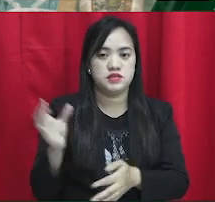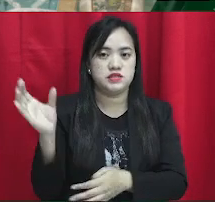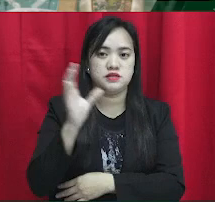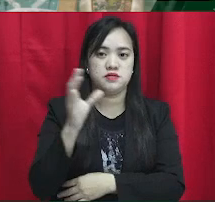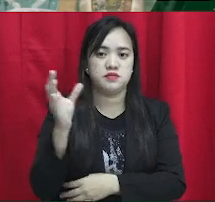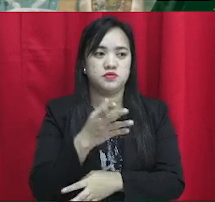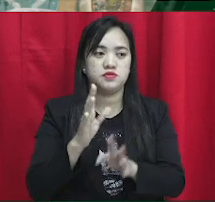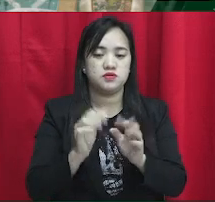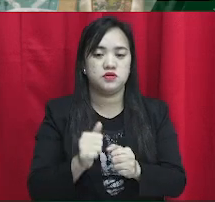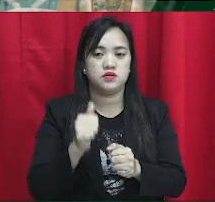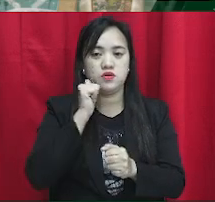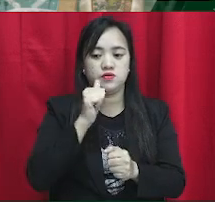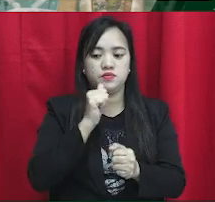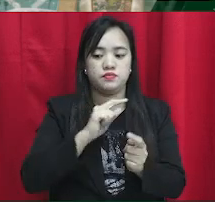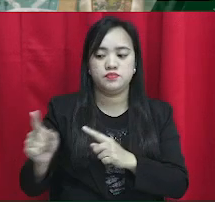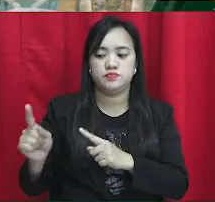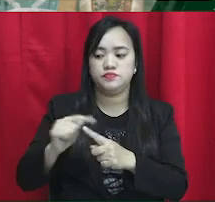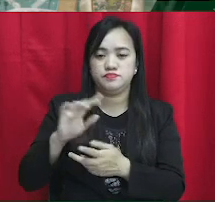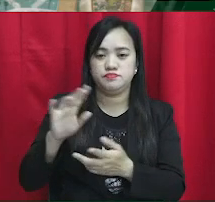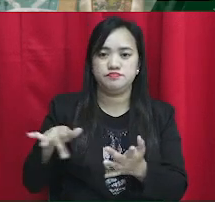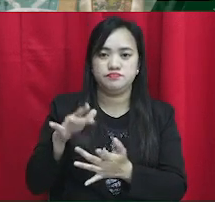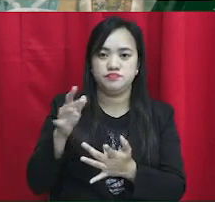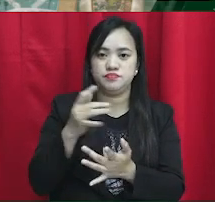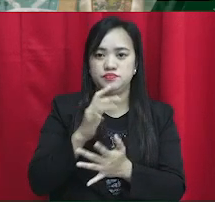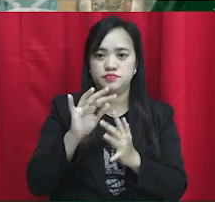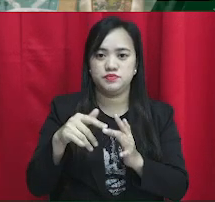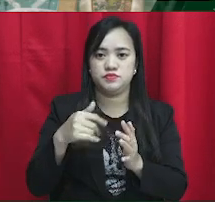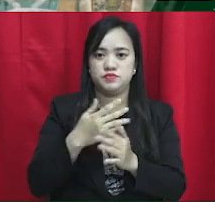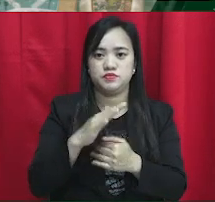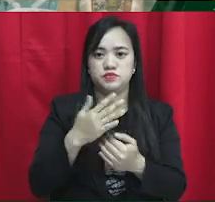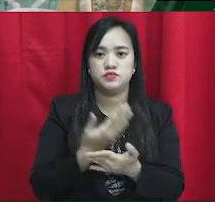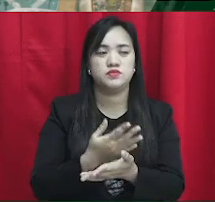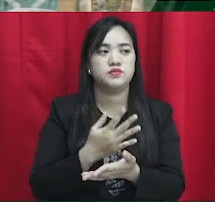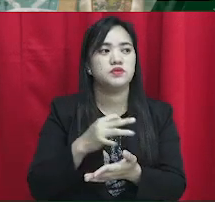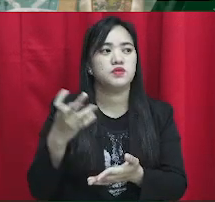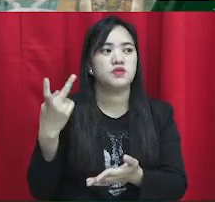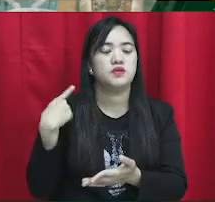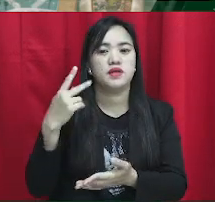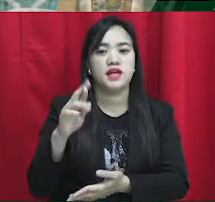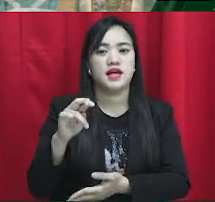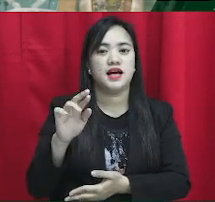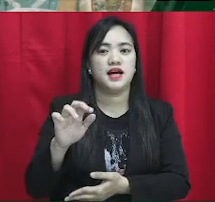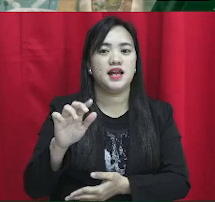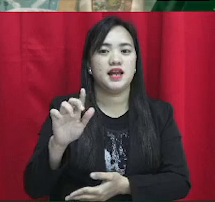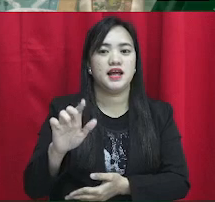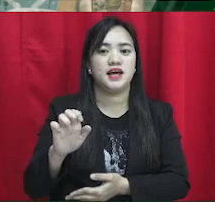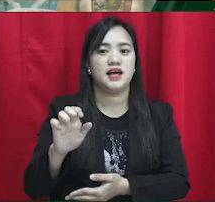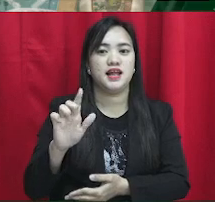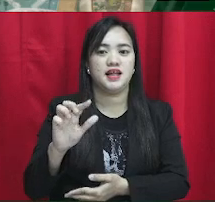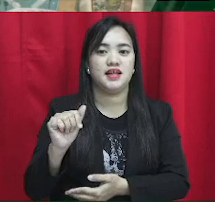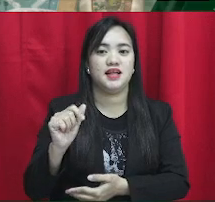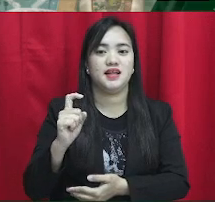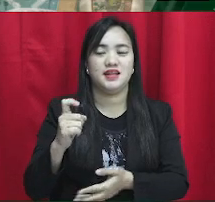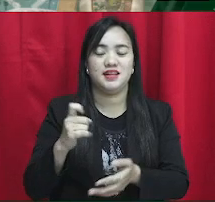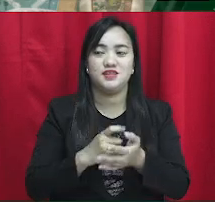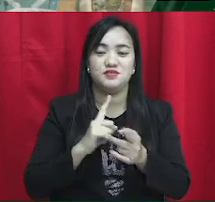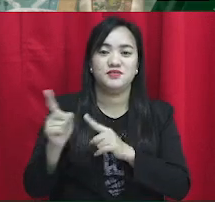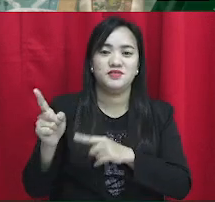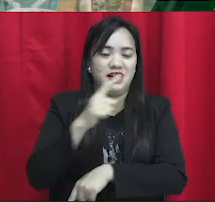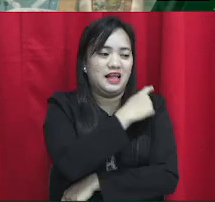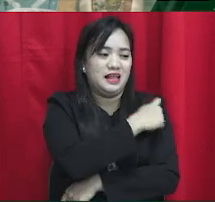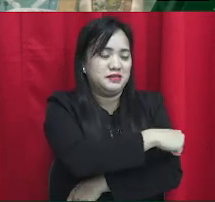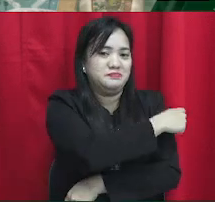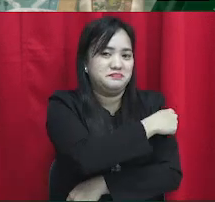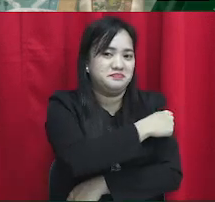ka rin, ha? Sige, papa-relaxing kita ngayong Pasko. Kasi yung relaxation mo, nasa hospital. Higa ka na. Yan ang sinasabi ko sa'yo.